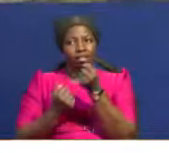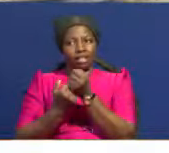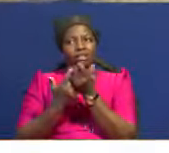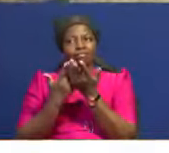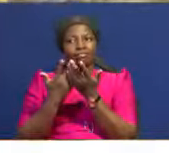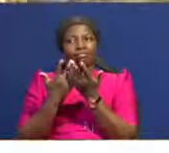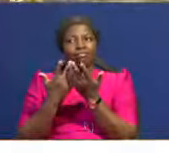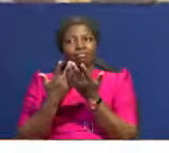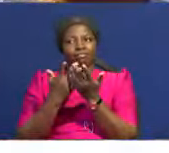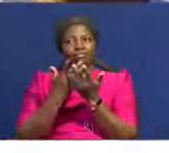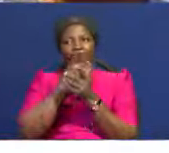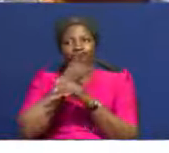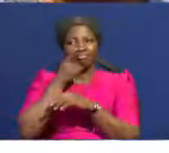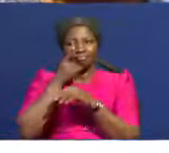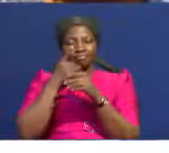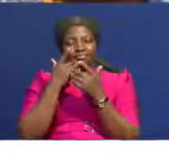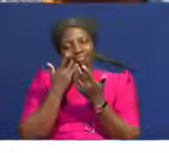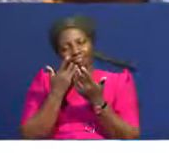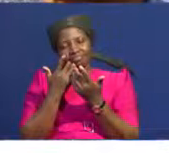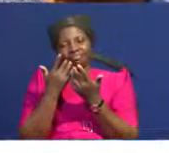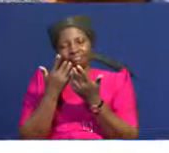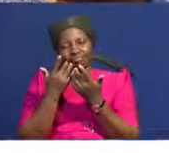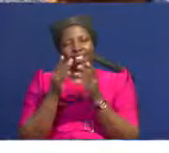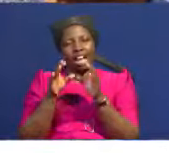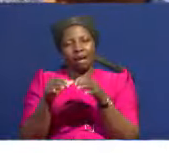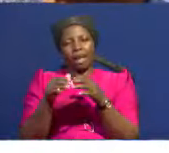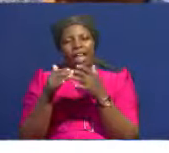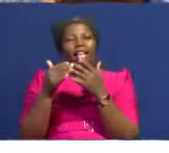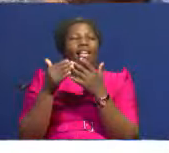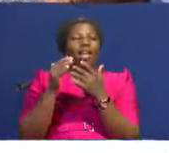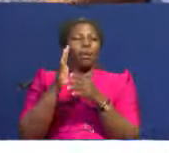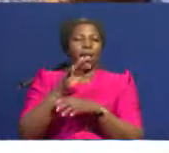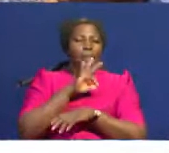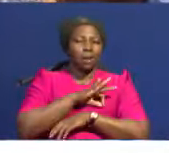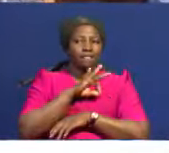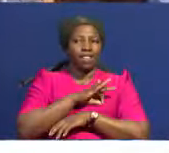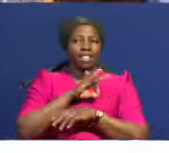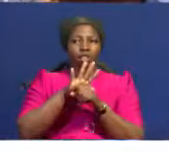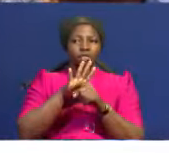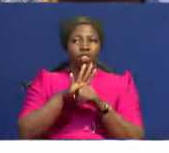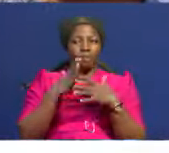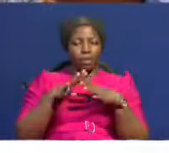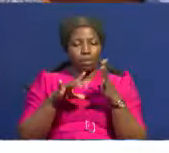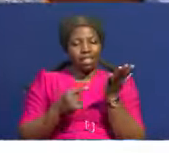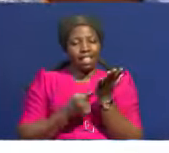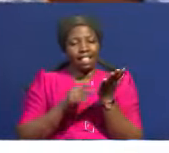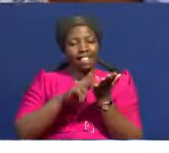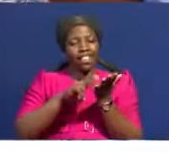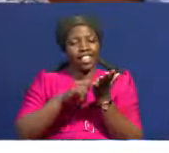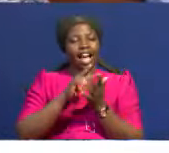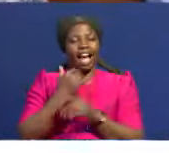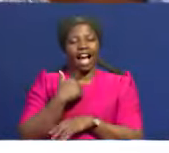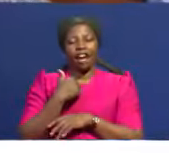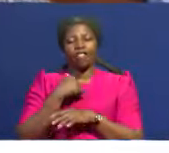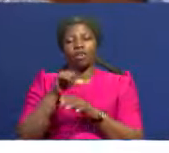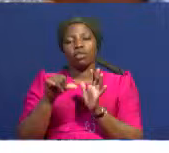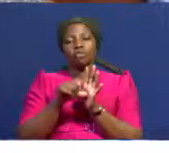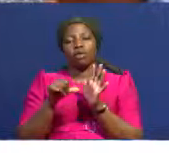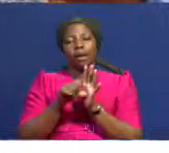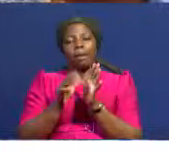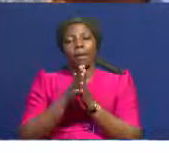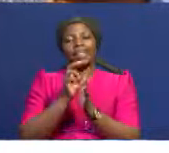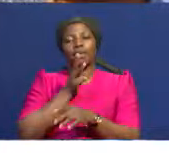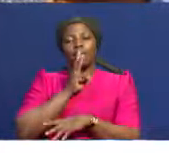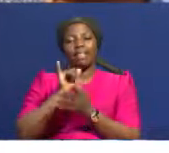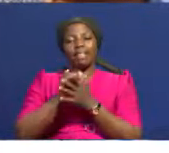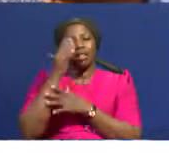wakazi 1,200,700. Taita Taveta tuko na changamoto sana ya maji. So ndio tuko kwa hii ghafla, angalau watu watalio na waki